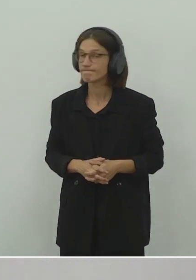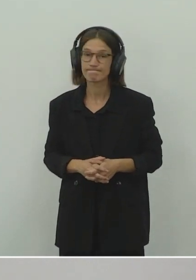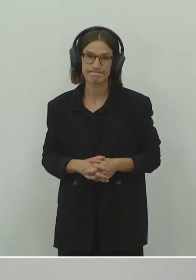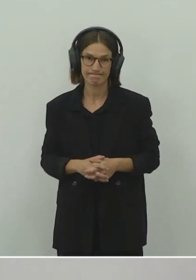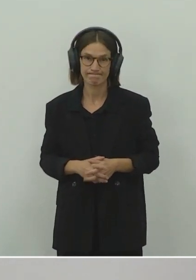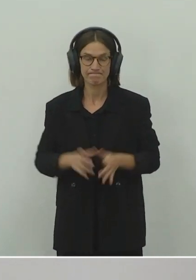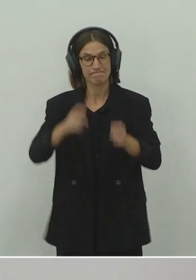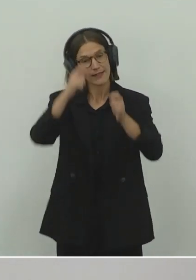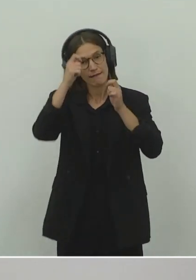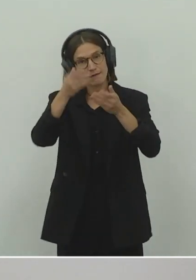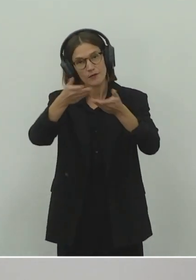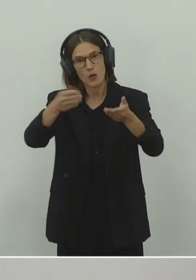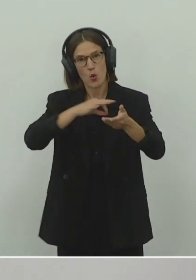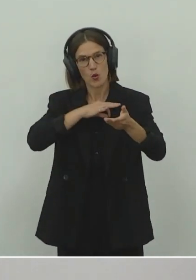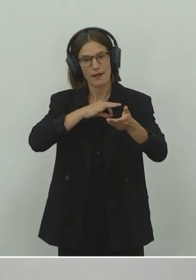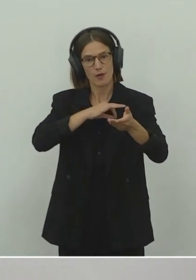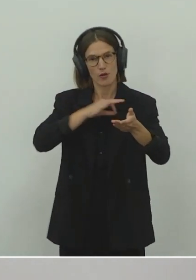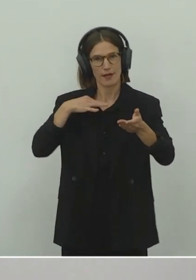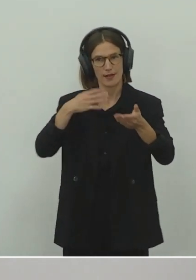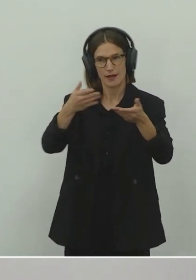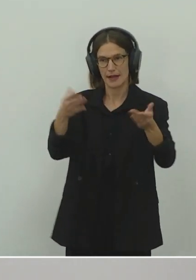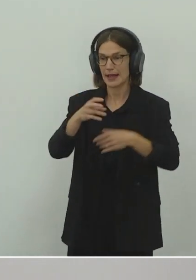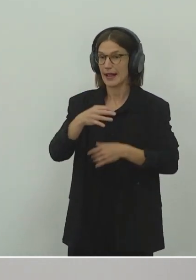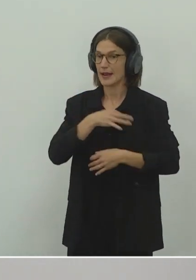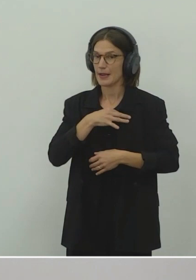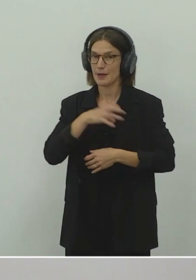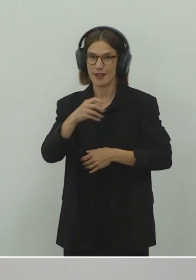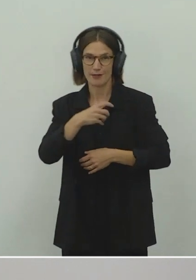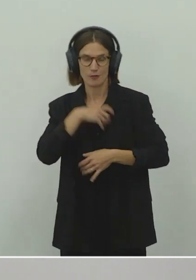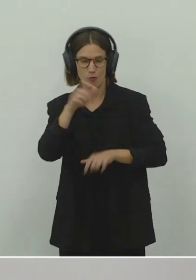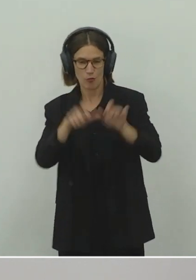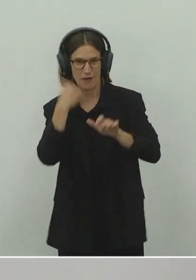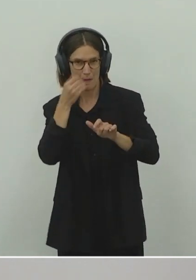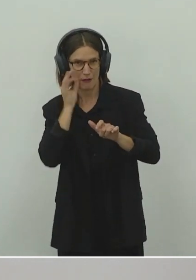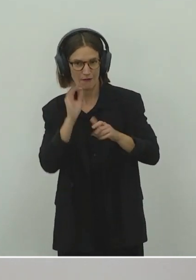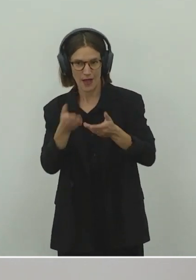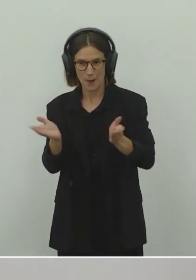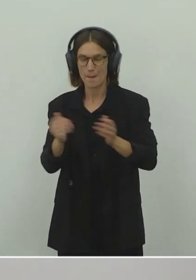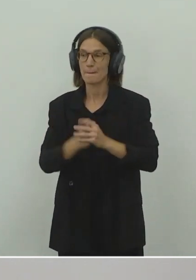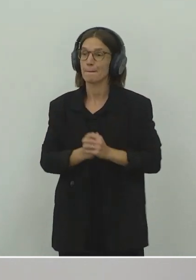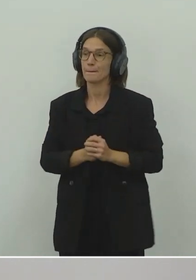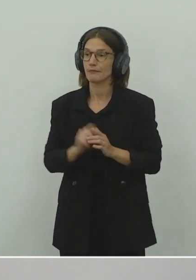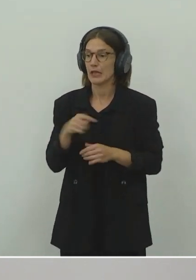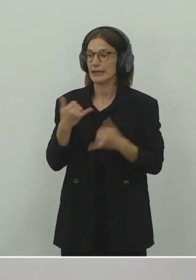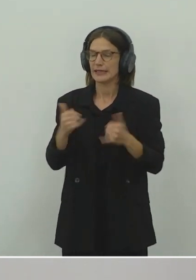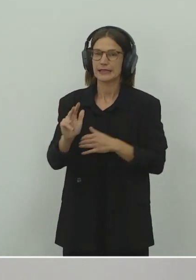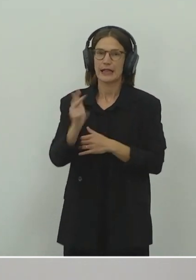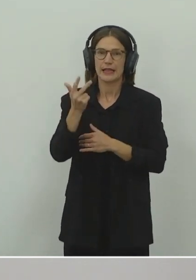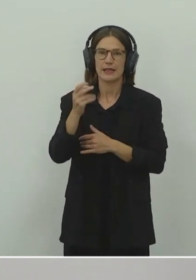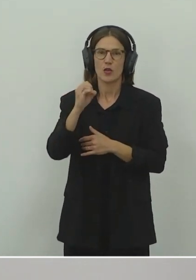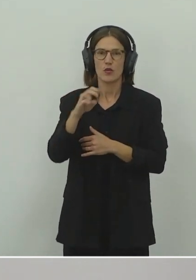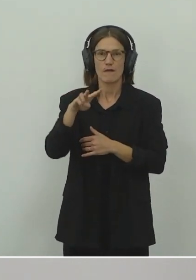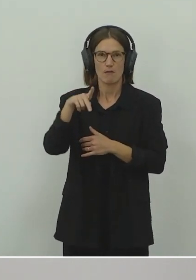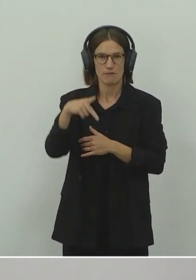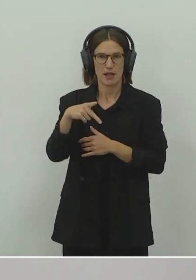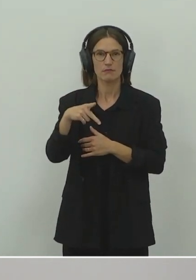Geschätzte Kollegen und Kolleginnen, liebe Salzburger und Salzburgerinnen, wir haben die dritte ÖVP-geführte Landesregierung,